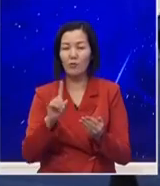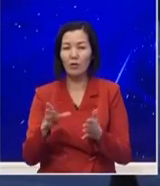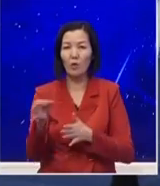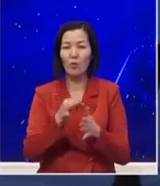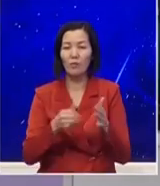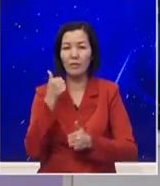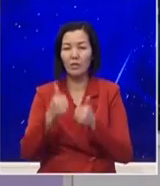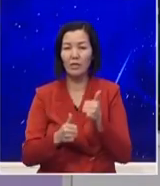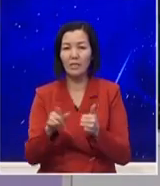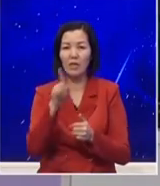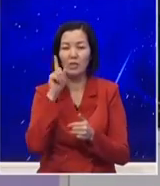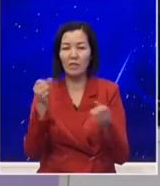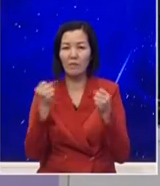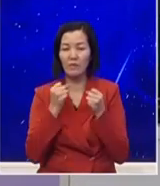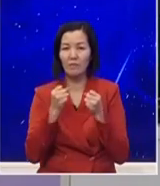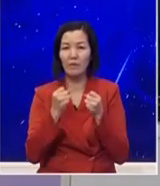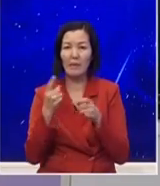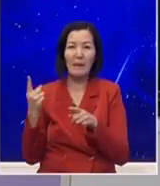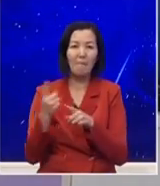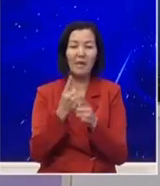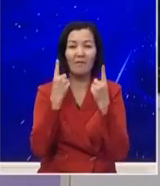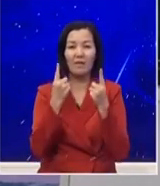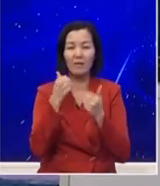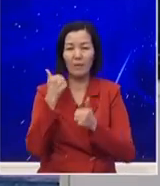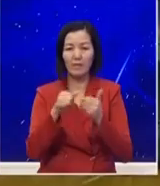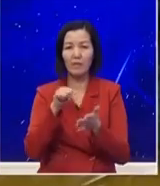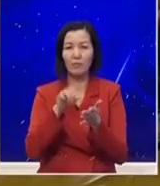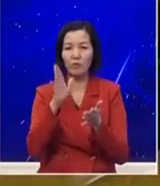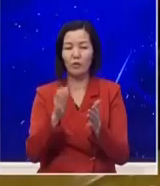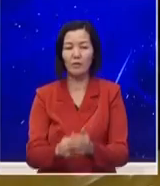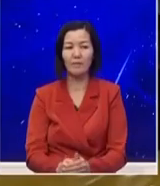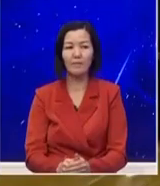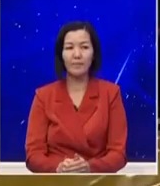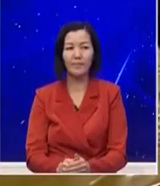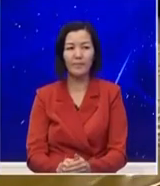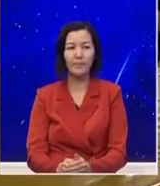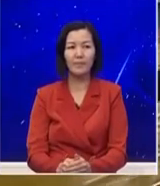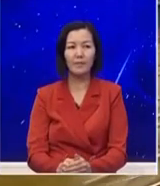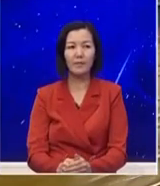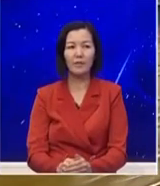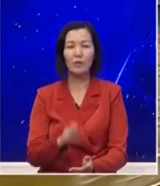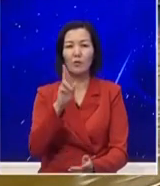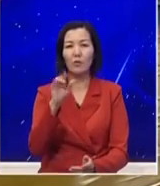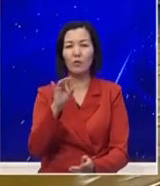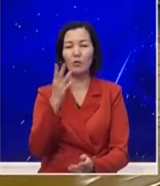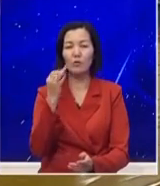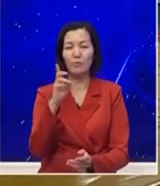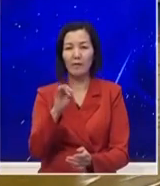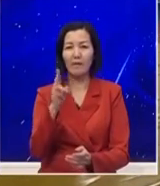біріншілігі жас балуандар үшін алғашқы ірі бәсекесі болмақ. Дәш Құрышбаева,